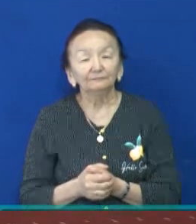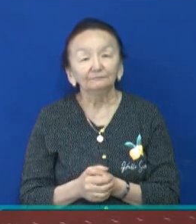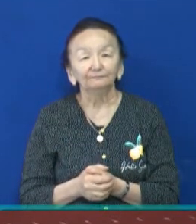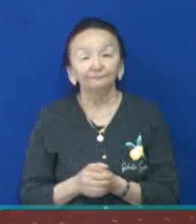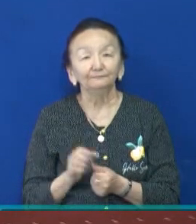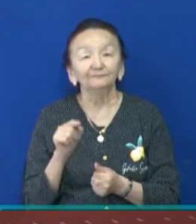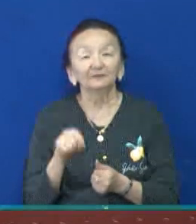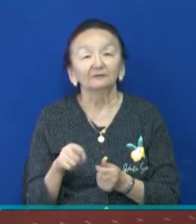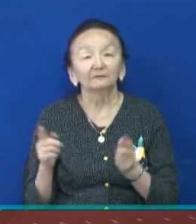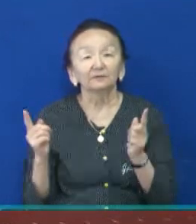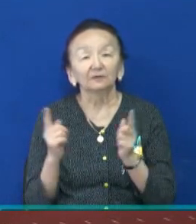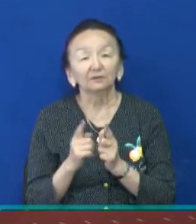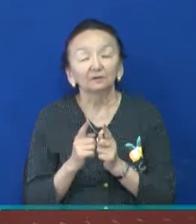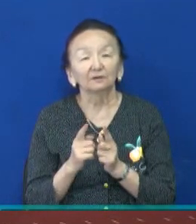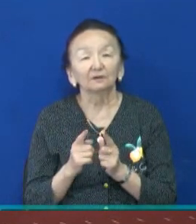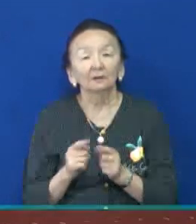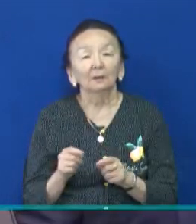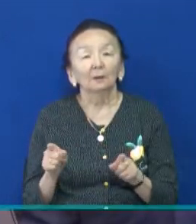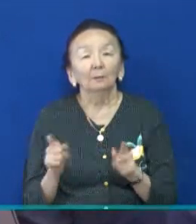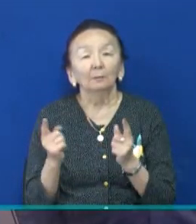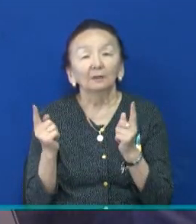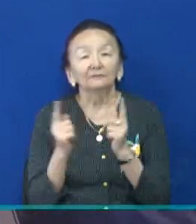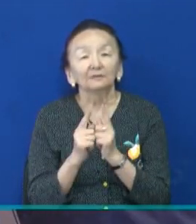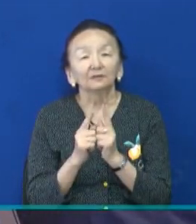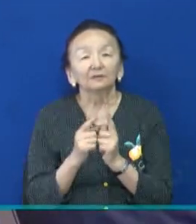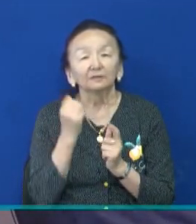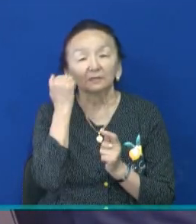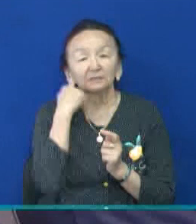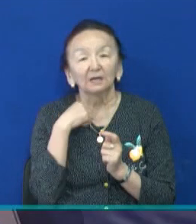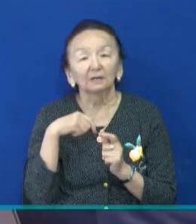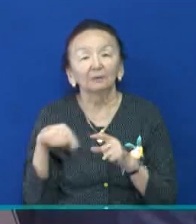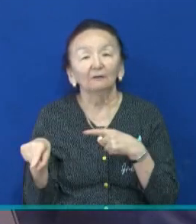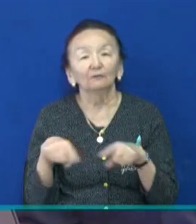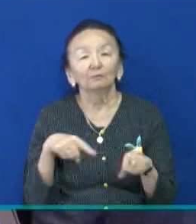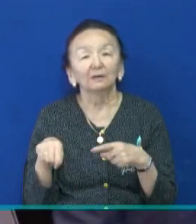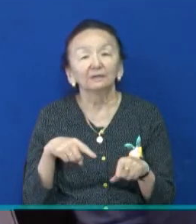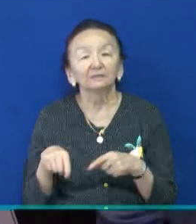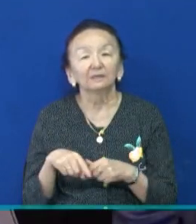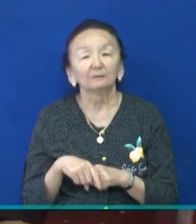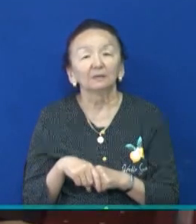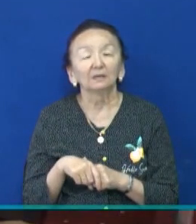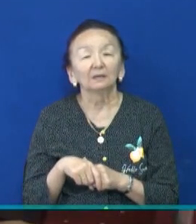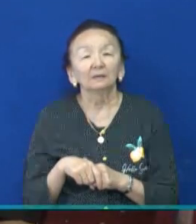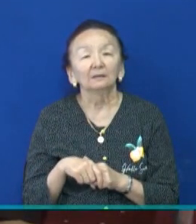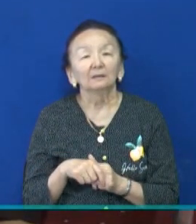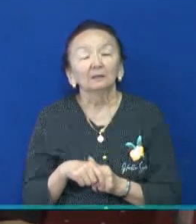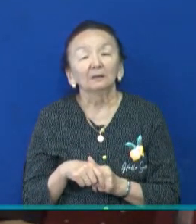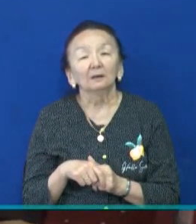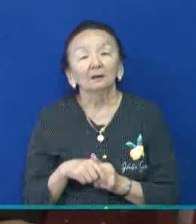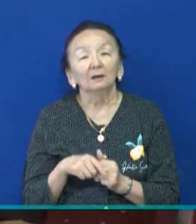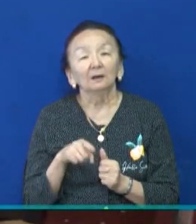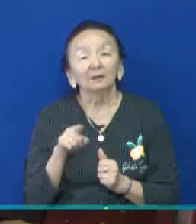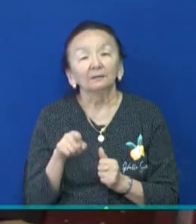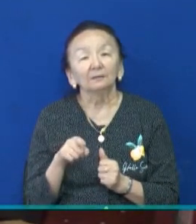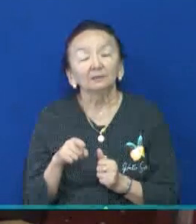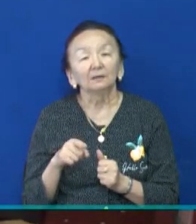Сондай ақ кездесуде көшелерге футбол ардагерлері Серғазы Рымбаев, Тұрсын Бейсенбеков, Андрей Пинчиков, Виталий Шевелевтің есімдерін беру туралы ұсыныс айтылды.